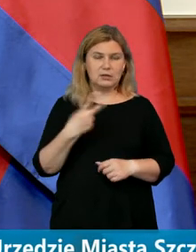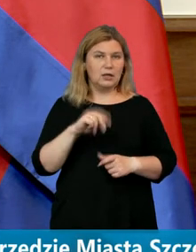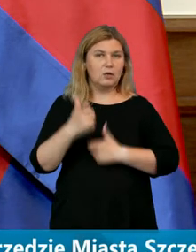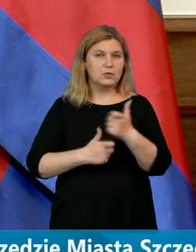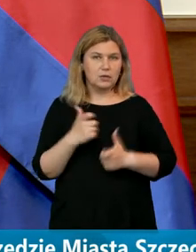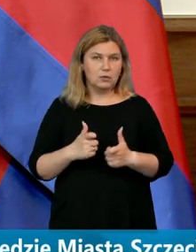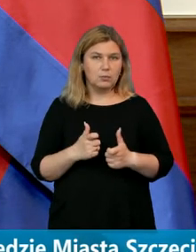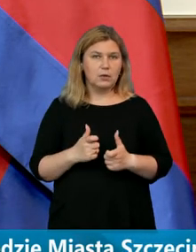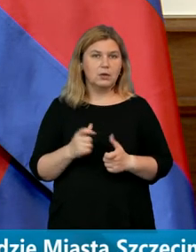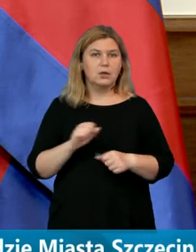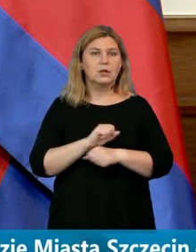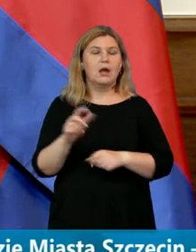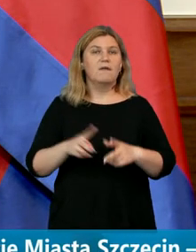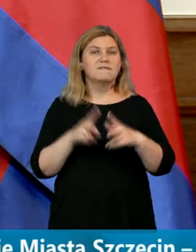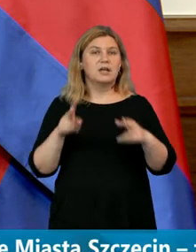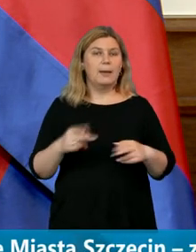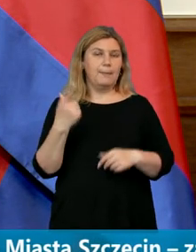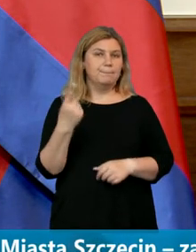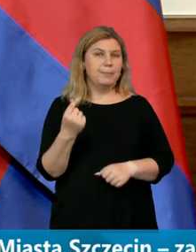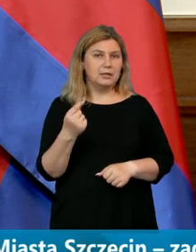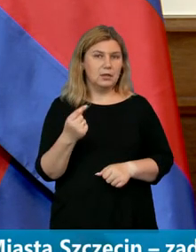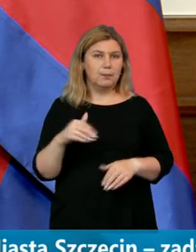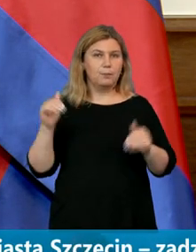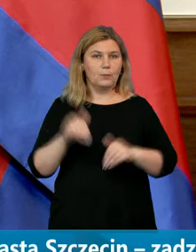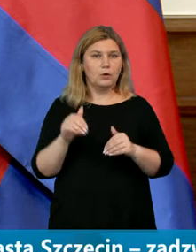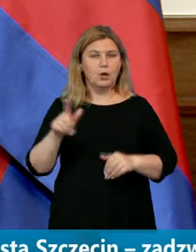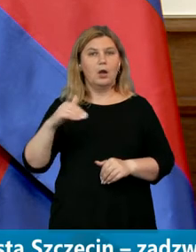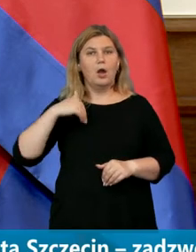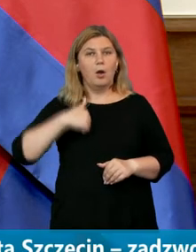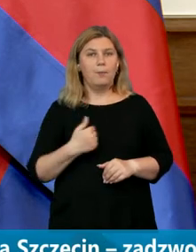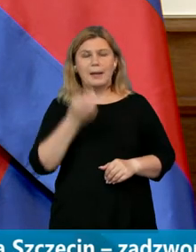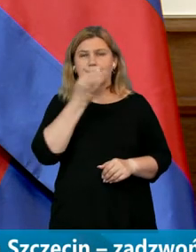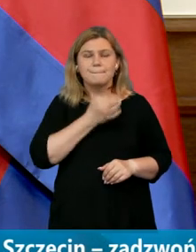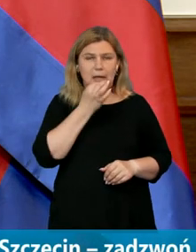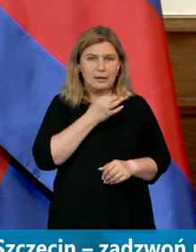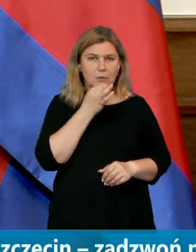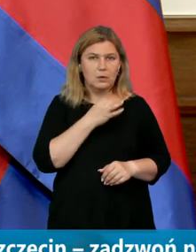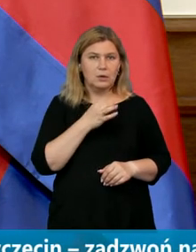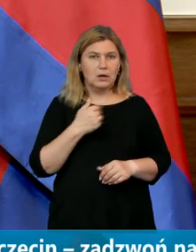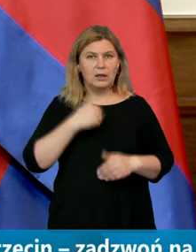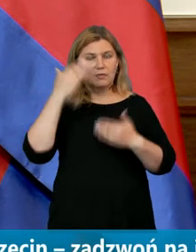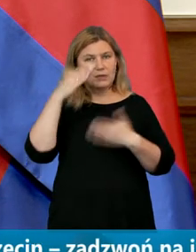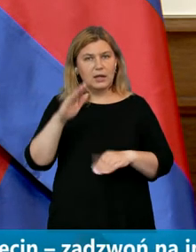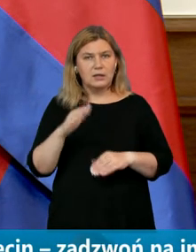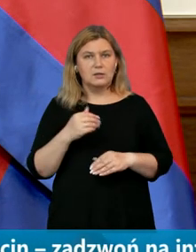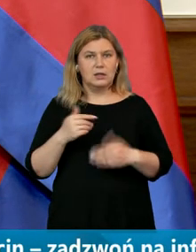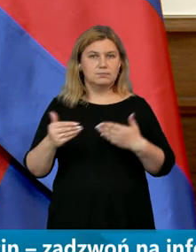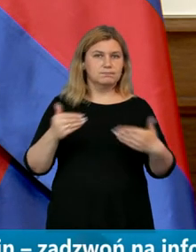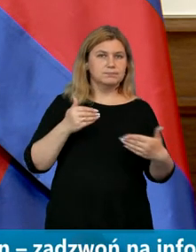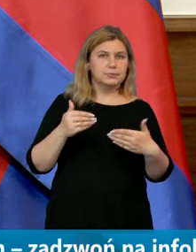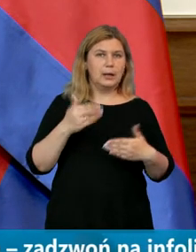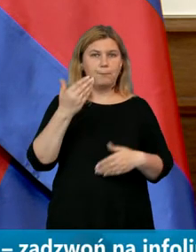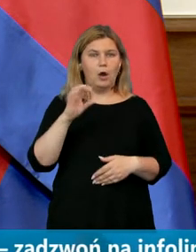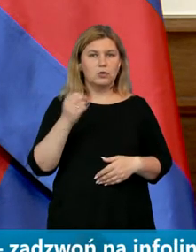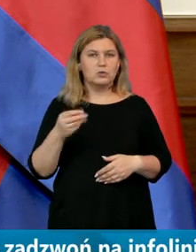prostu, jest to w ramach pewnego partnerstwa. Być może rzeczywiście tam opłata jest symboliczna, nie znam dokładnie tej relacji pomiędzy Mosirem